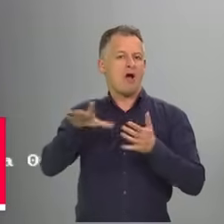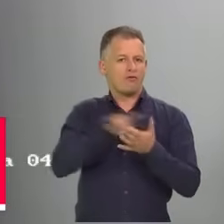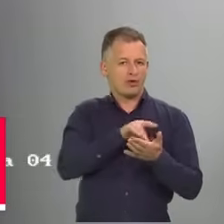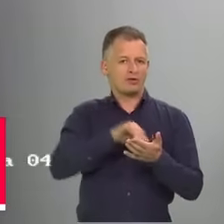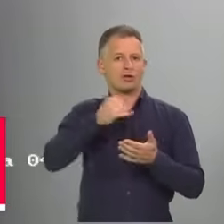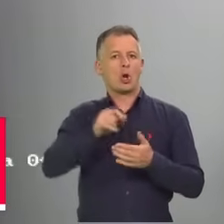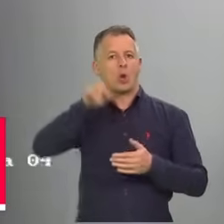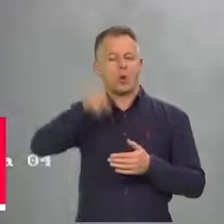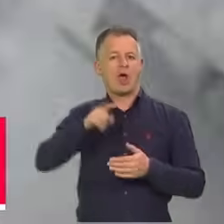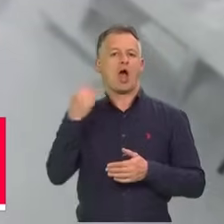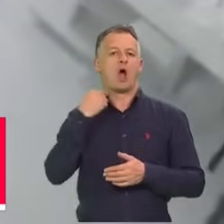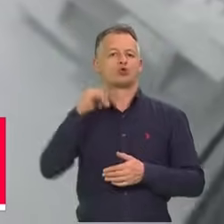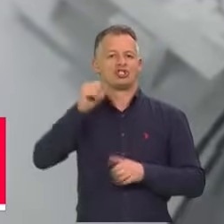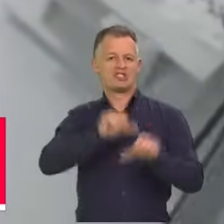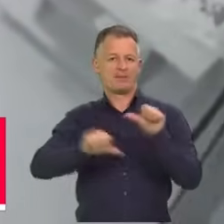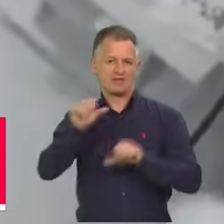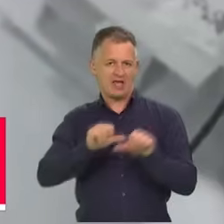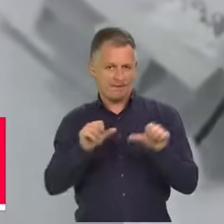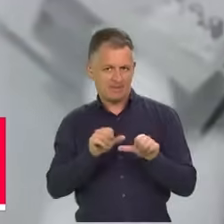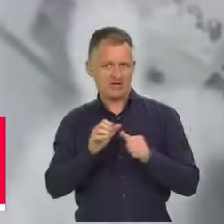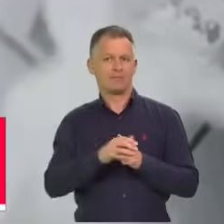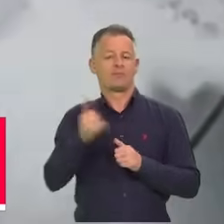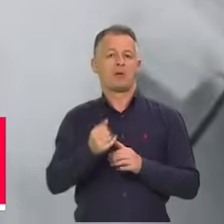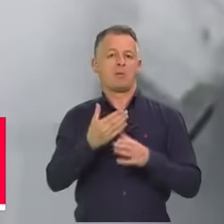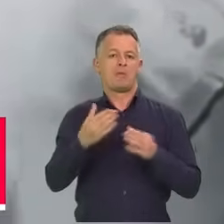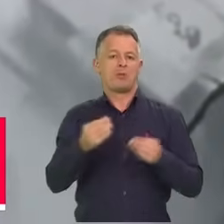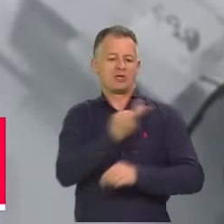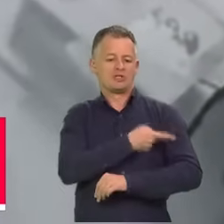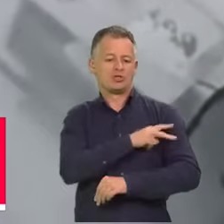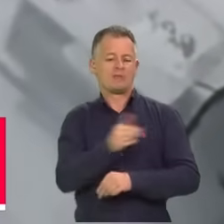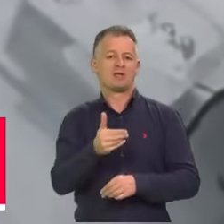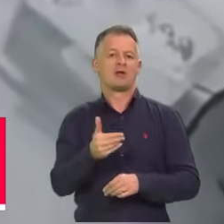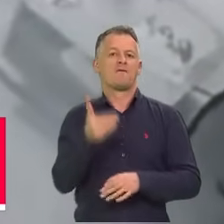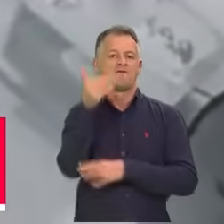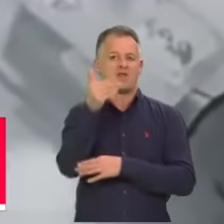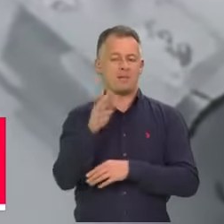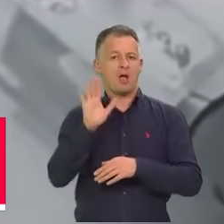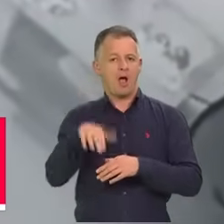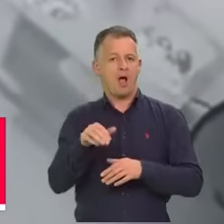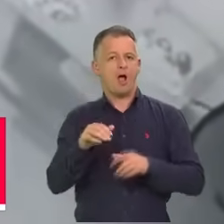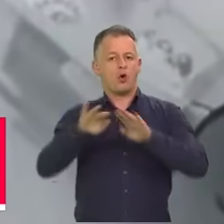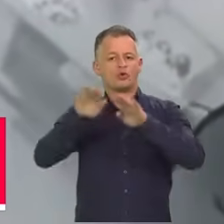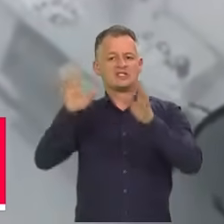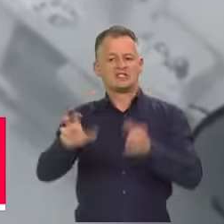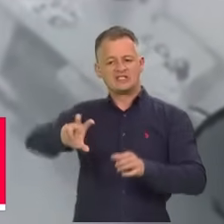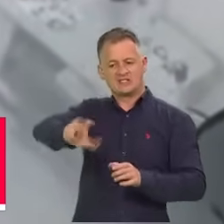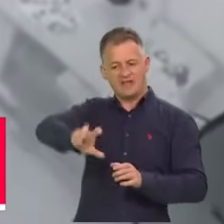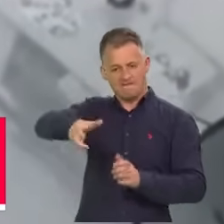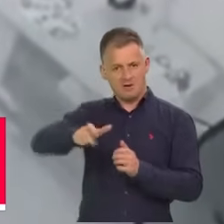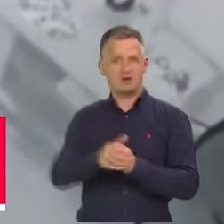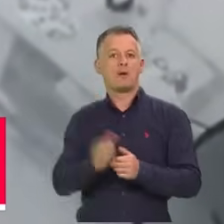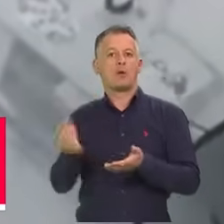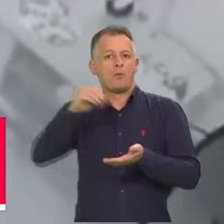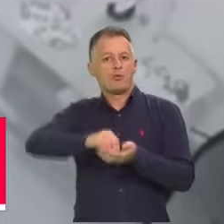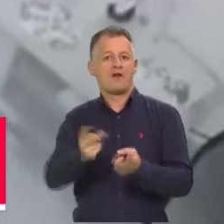septembrie. În acea perioadă, reprezentanții mai multor instituții ce dețin seifuri pentru depozitarea de valori au făcut plângeri în